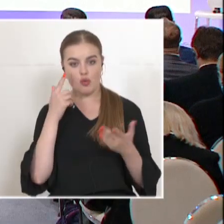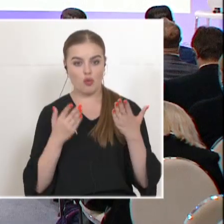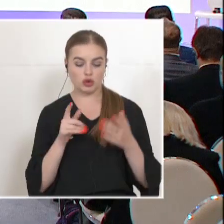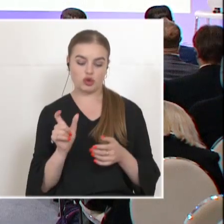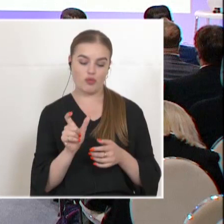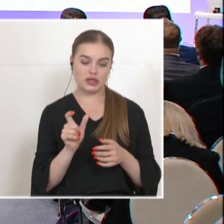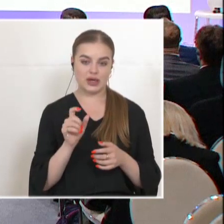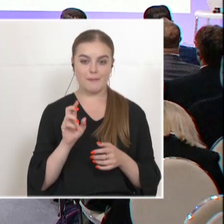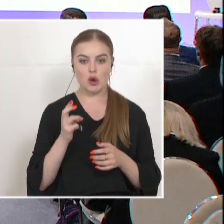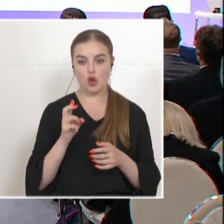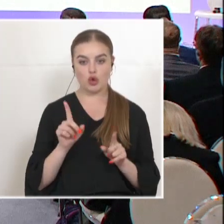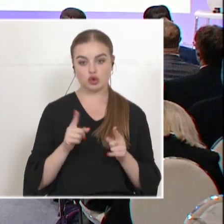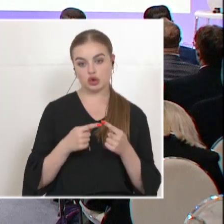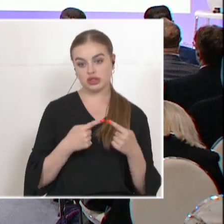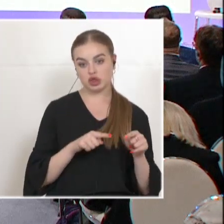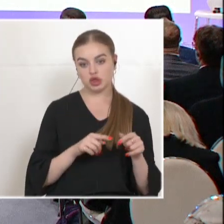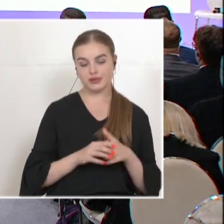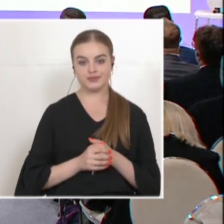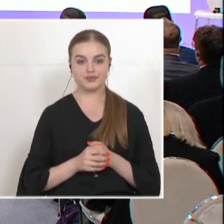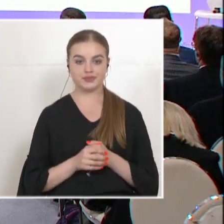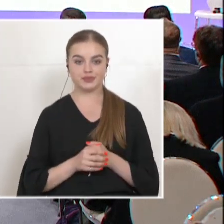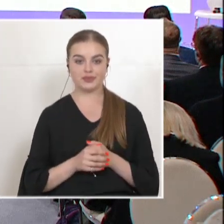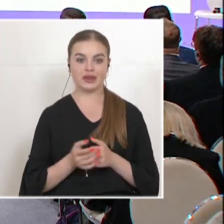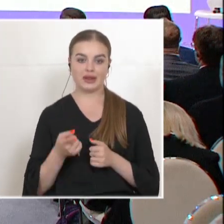щось інше. Так, підемо далі.